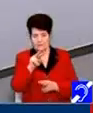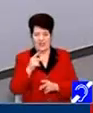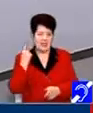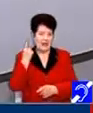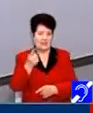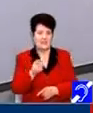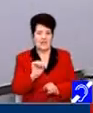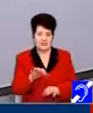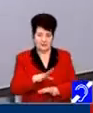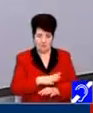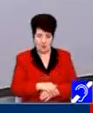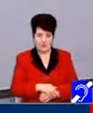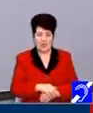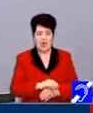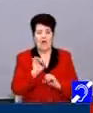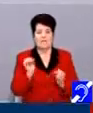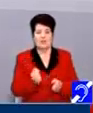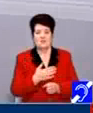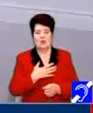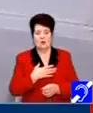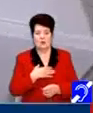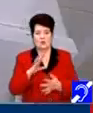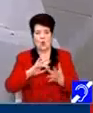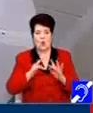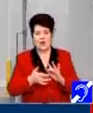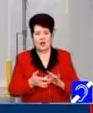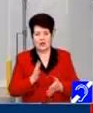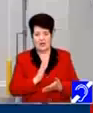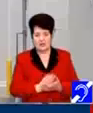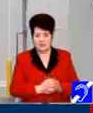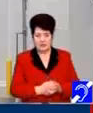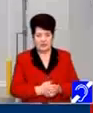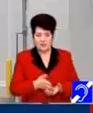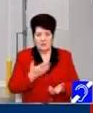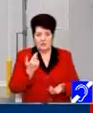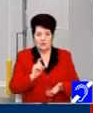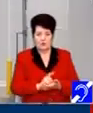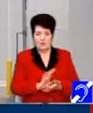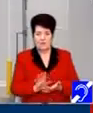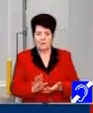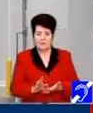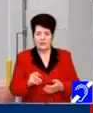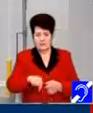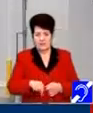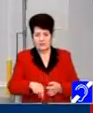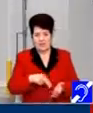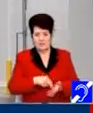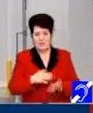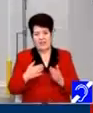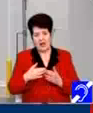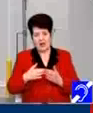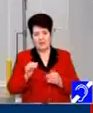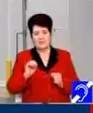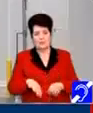distanță. Întreg frigiderul nostru este monitorizat online, adică nu este necesar ca noi să fim 24-24 aici. Noi de acasă,